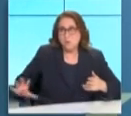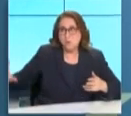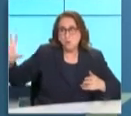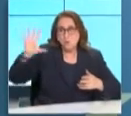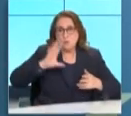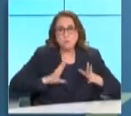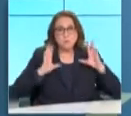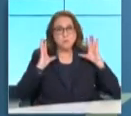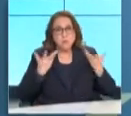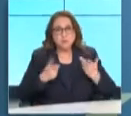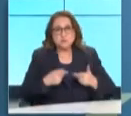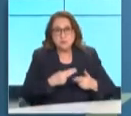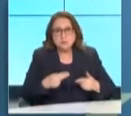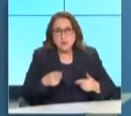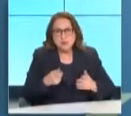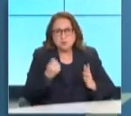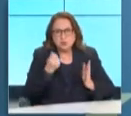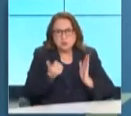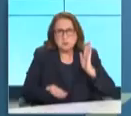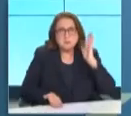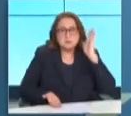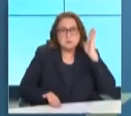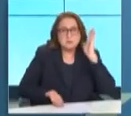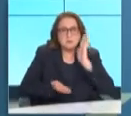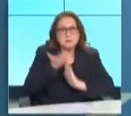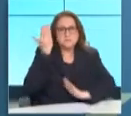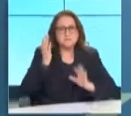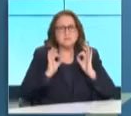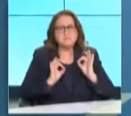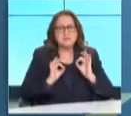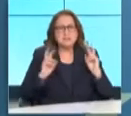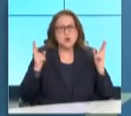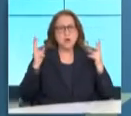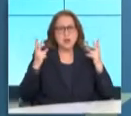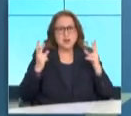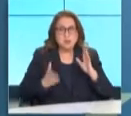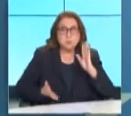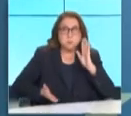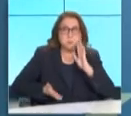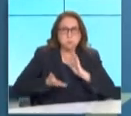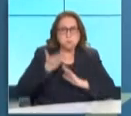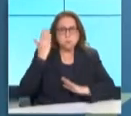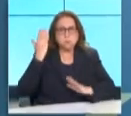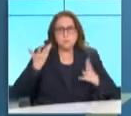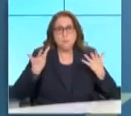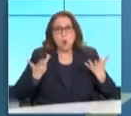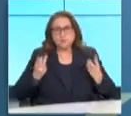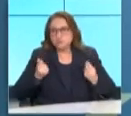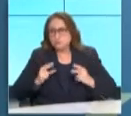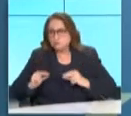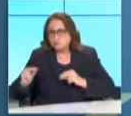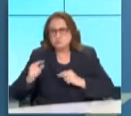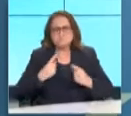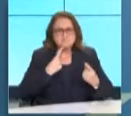σε αυτό το φαινόμενο της έκρηξης των τιμών του φυσικού αερίου, αλλά καταφέραμε και πετύχαμε μετά από πολλή